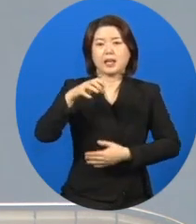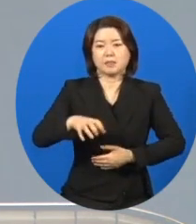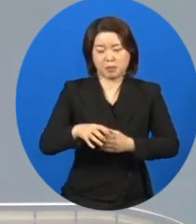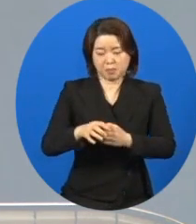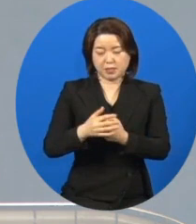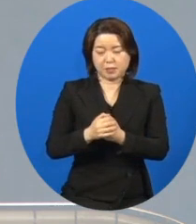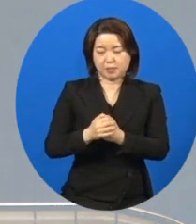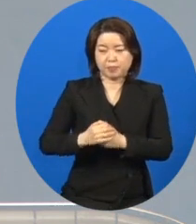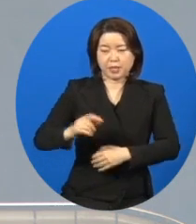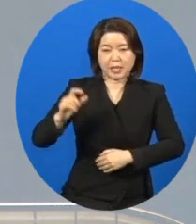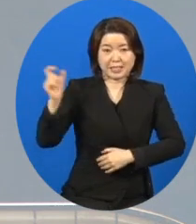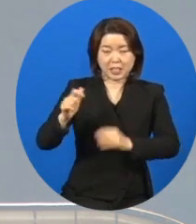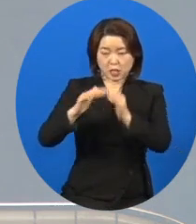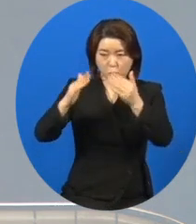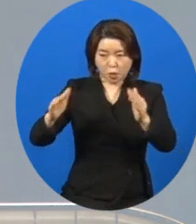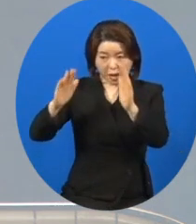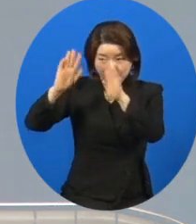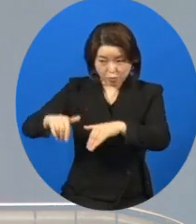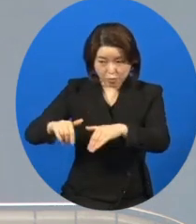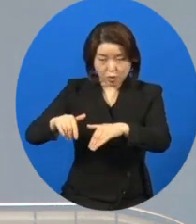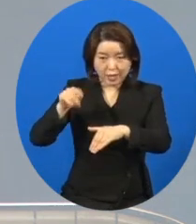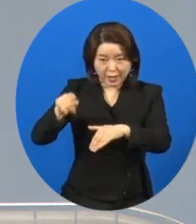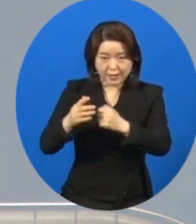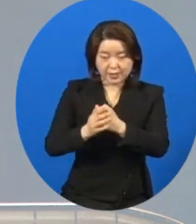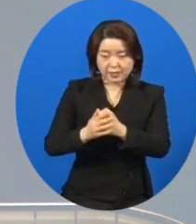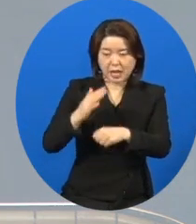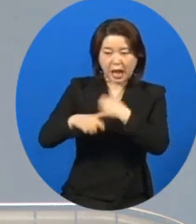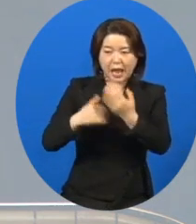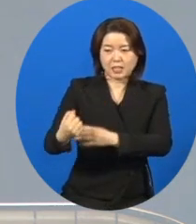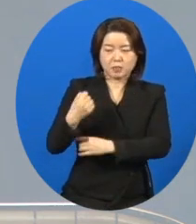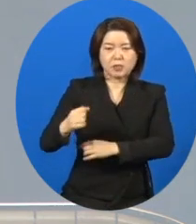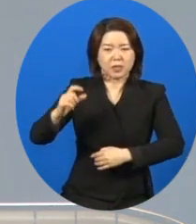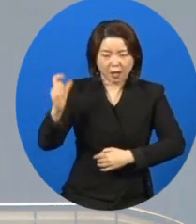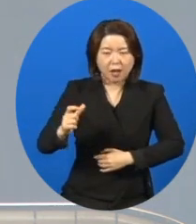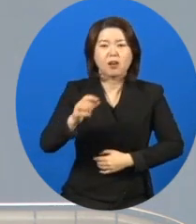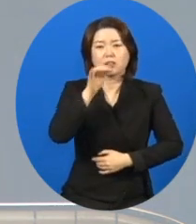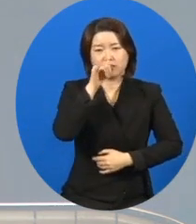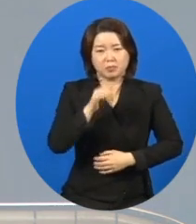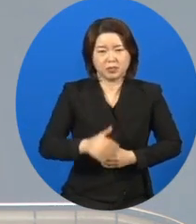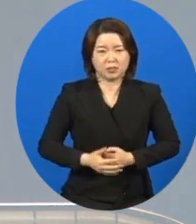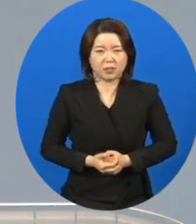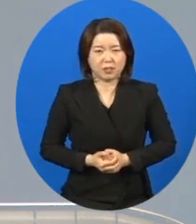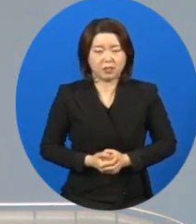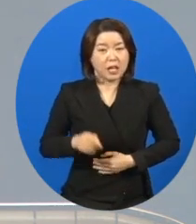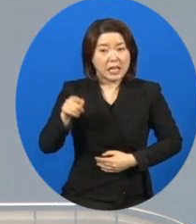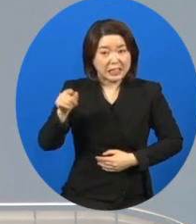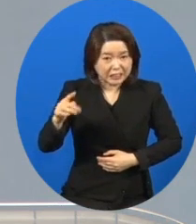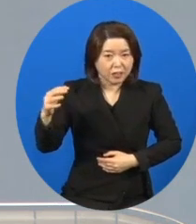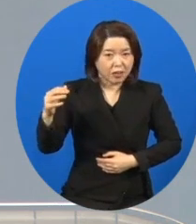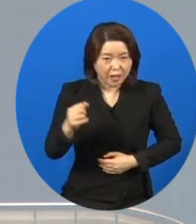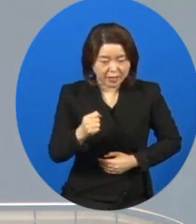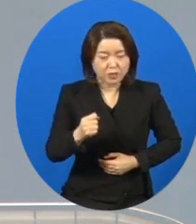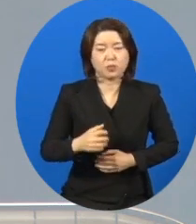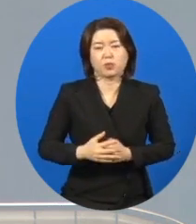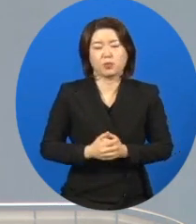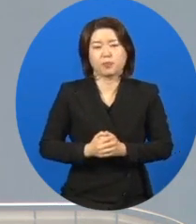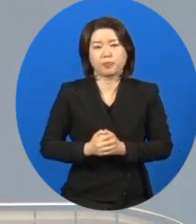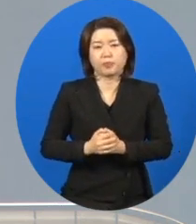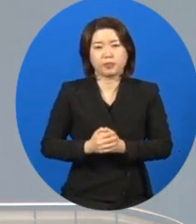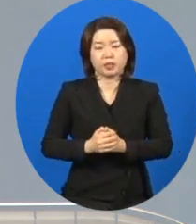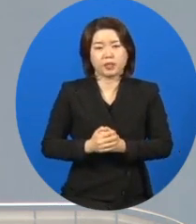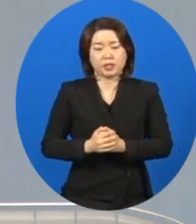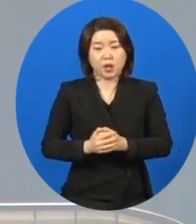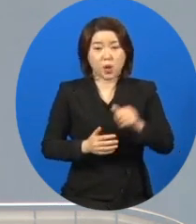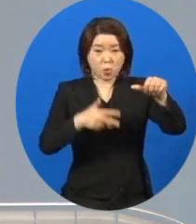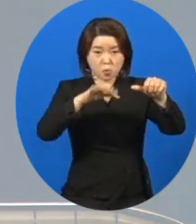견고한 요새라도 무너뜨리는 강력한 무기입니다. 그 무기를 가지고 4절을